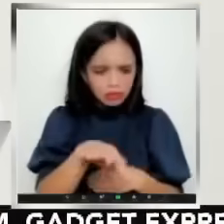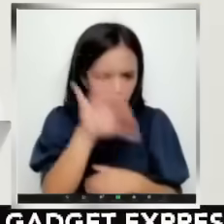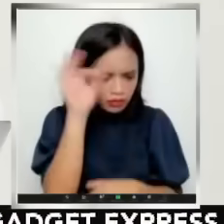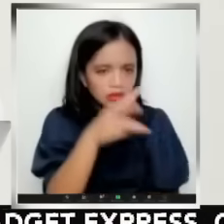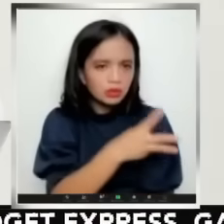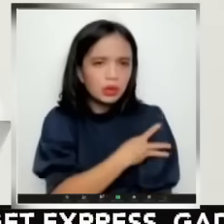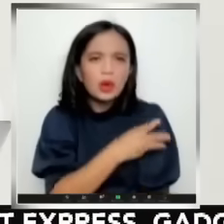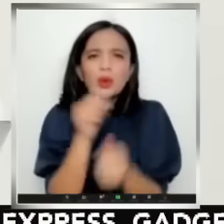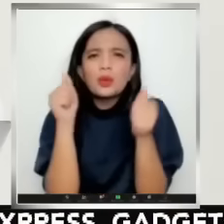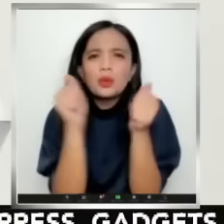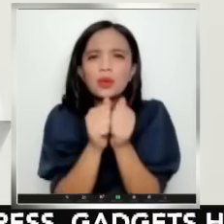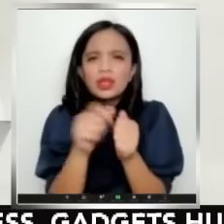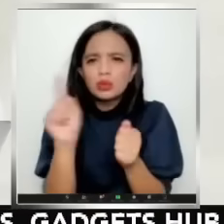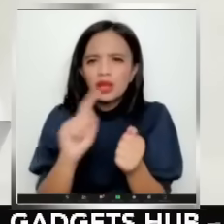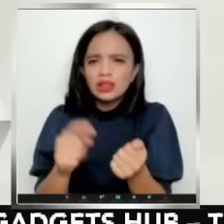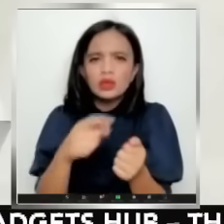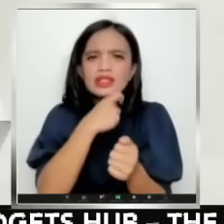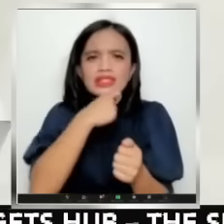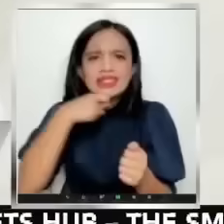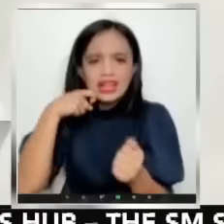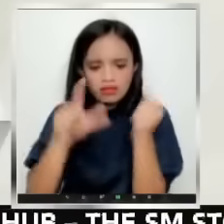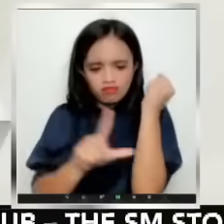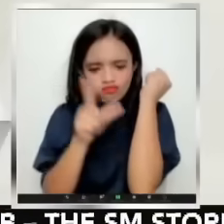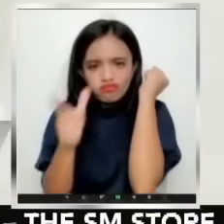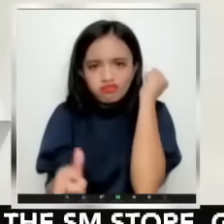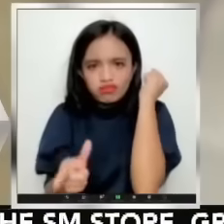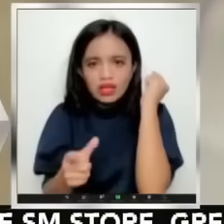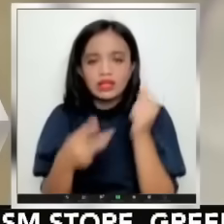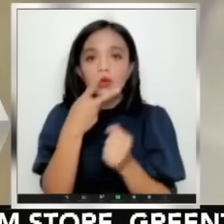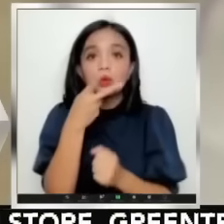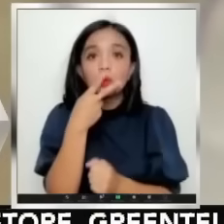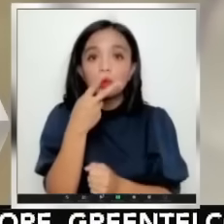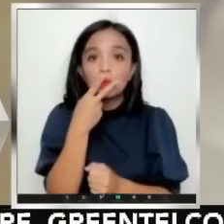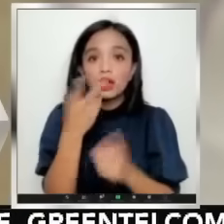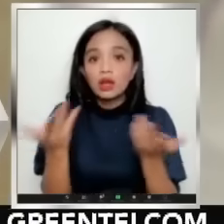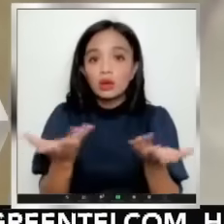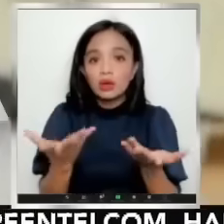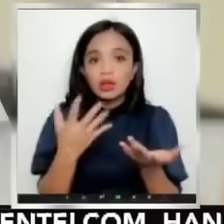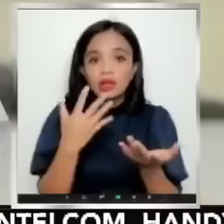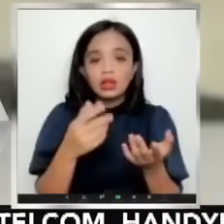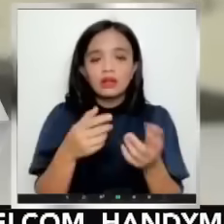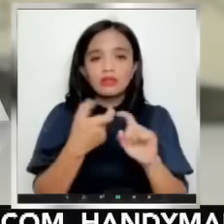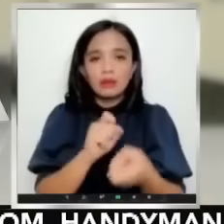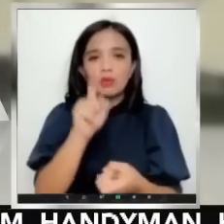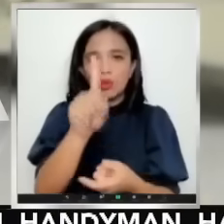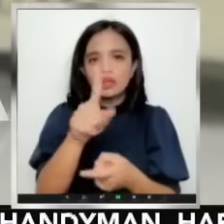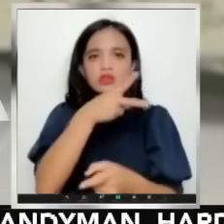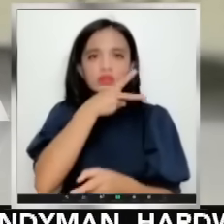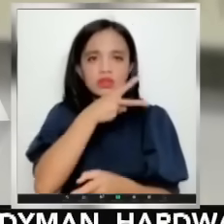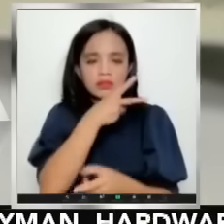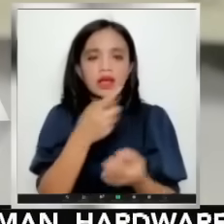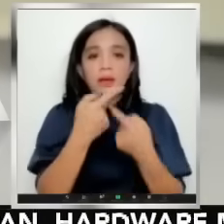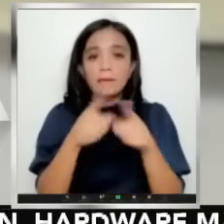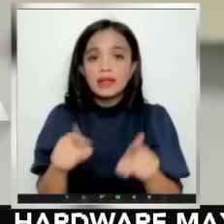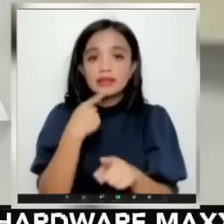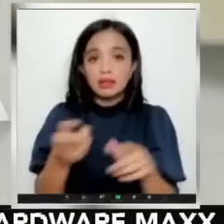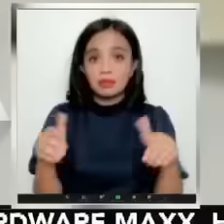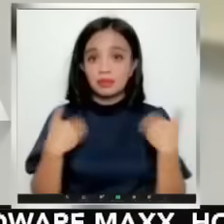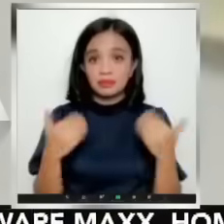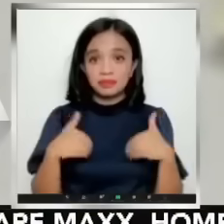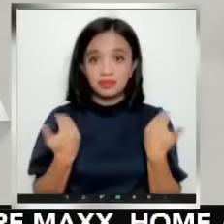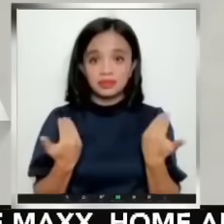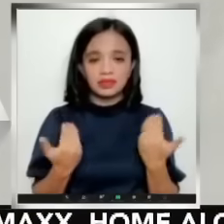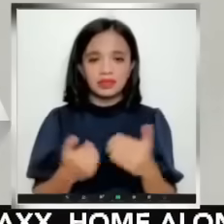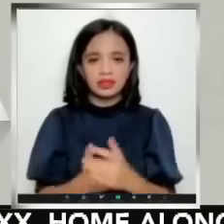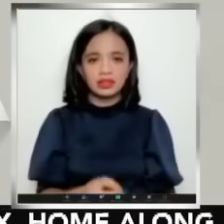raw na pinatuyong dahon ng duhat at pabalat ng sigarilyo sa isa sa mga inarestong menor de edad. Pero giit ng menor de edad, lomboy o